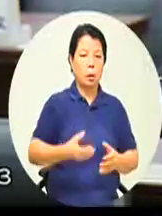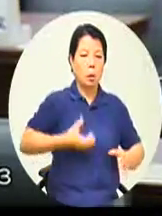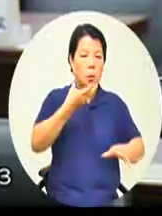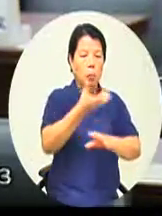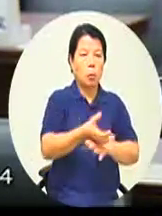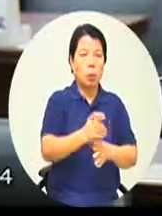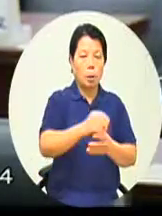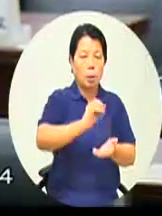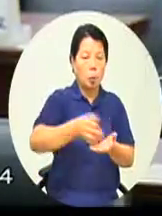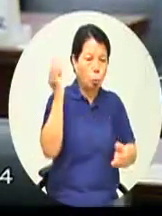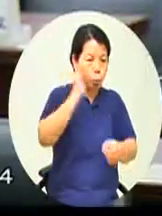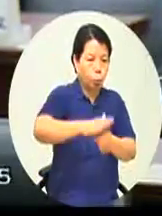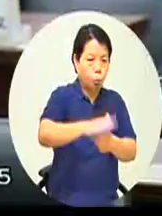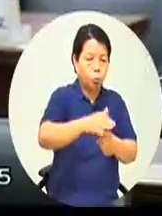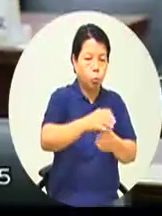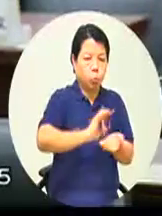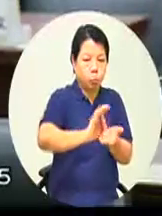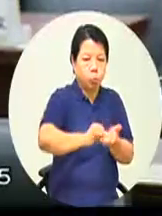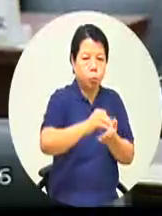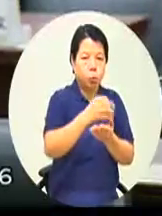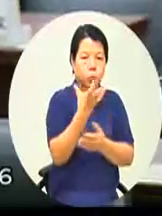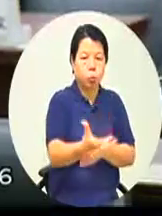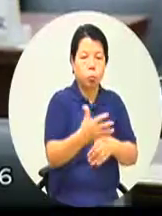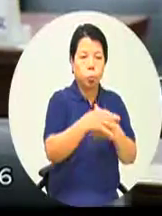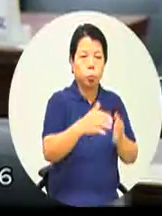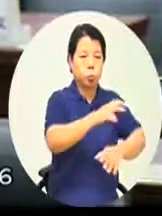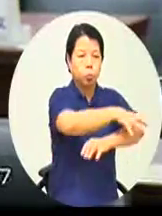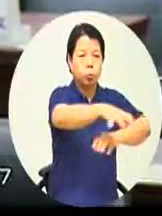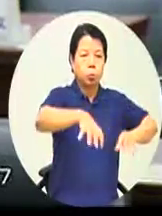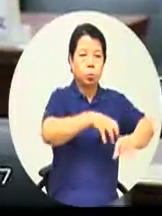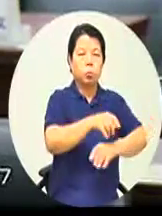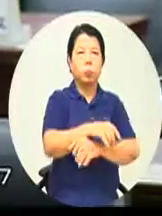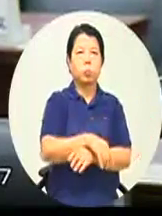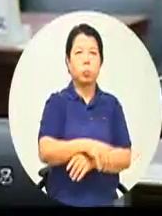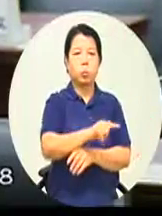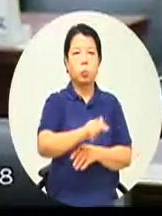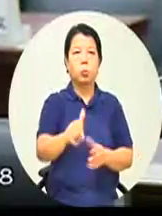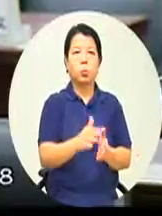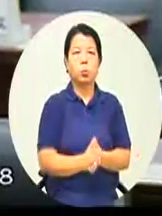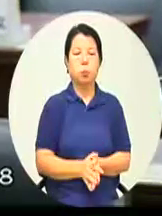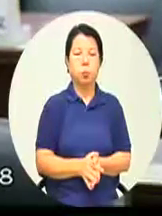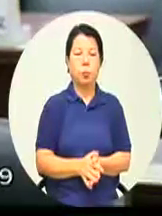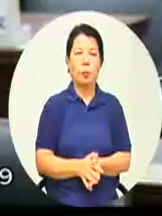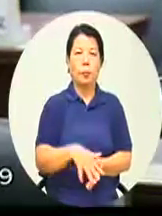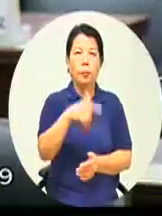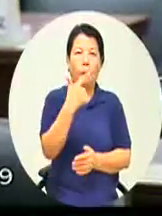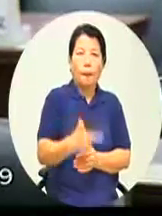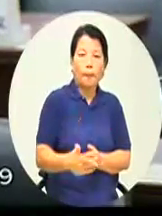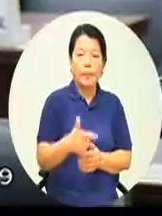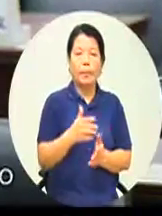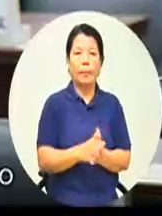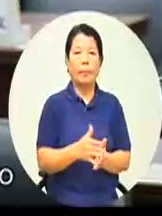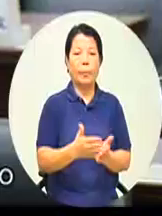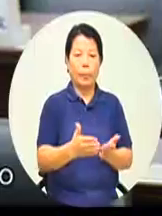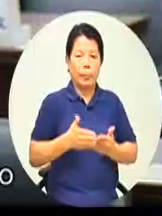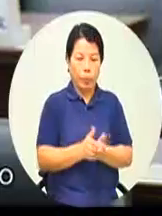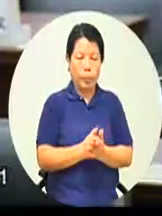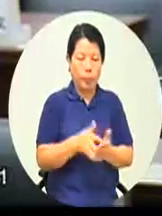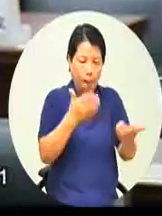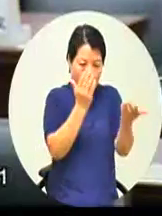济，因咱周边的物件，可能慢慢的在接轨在